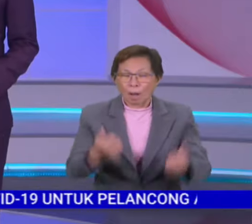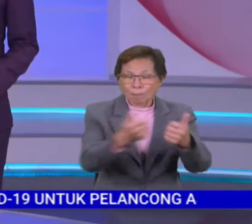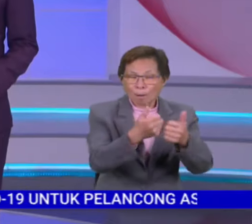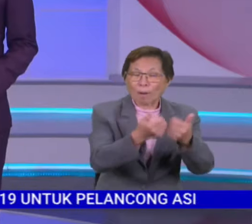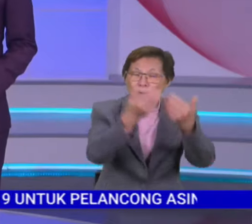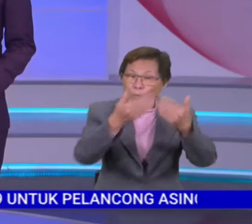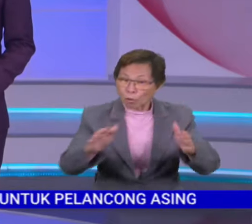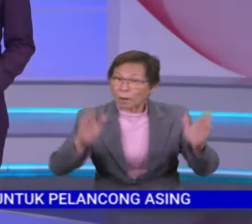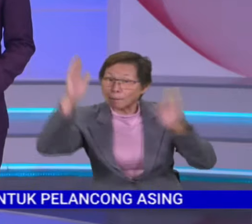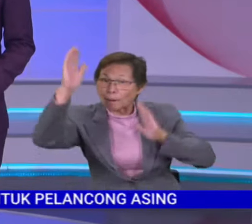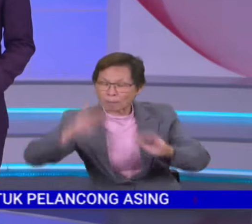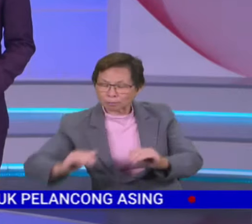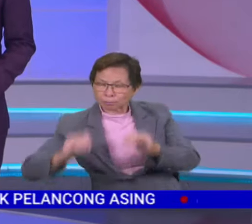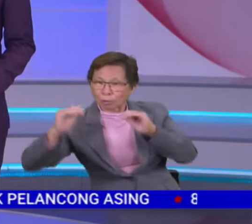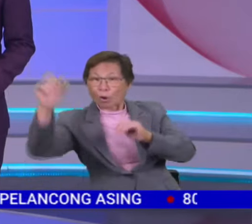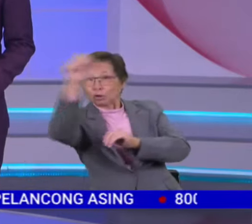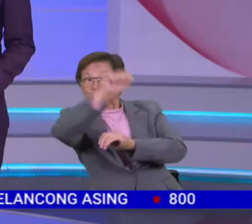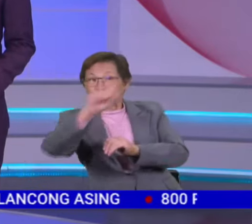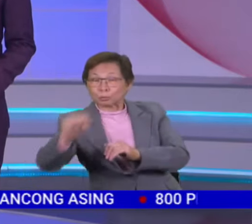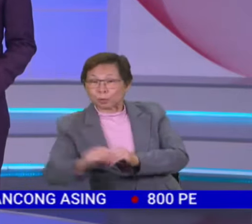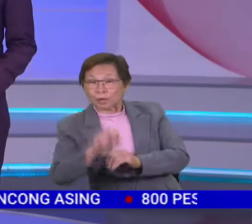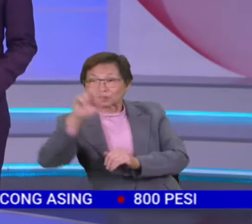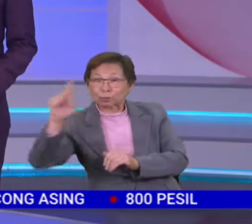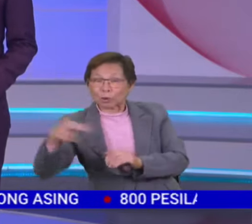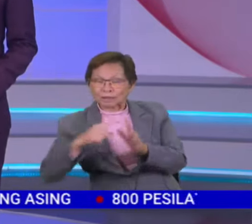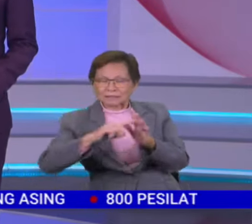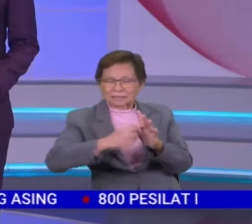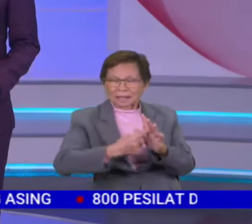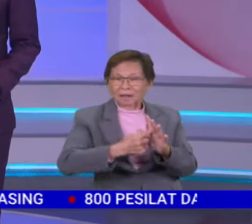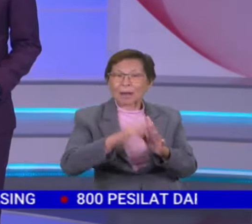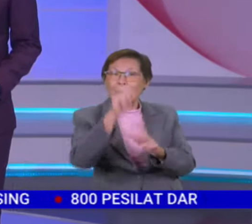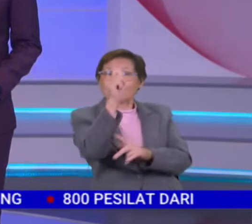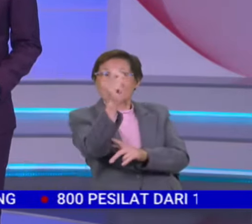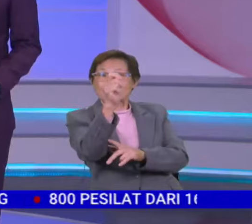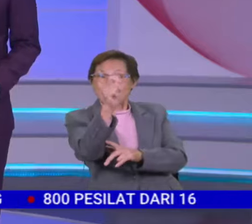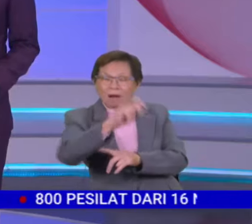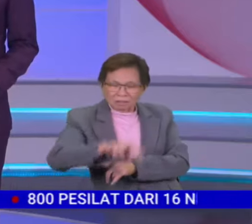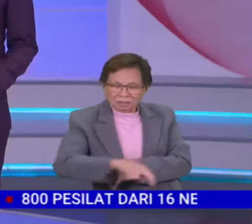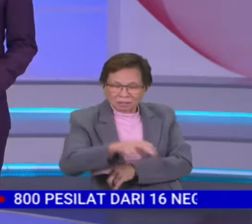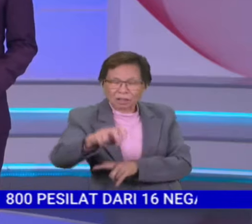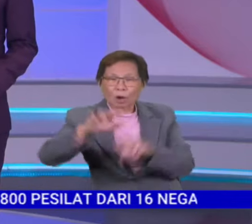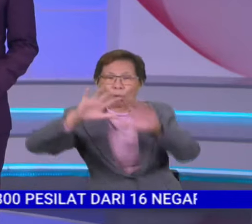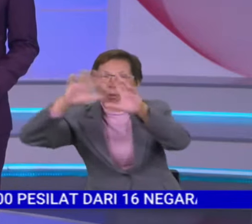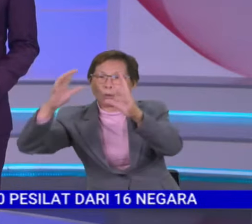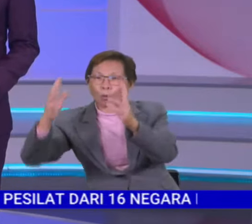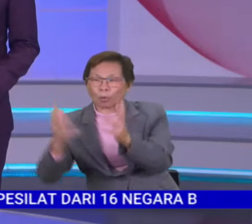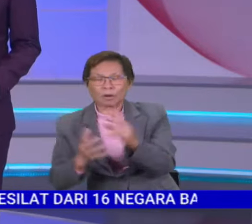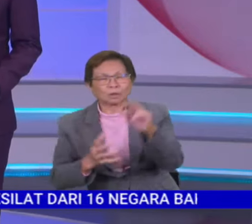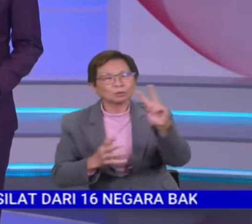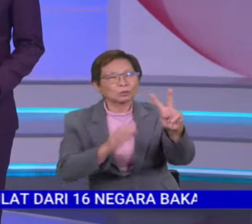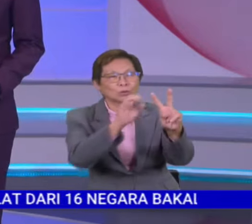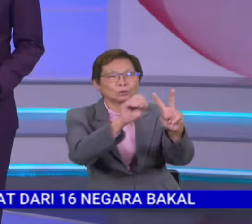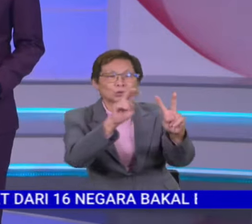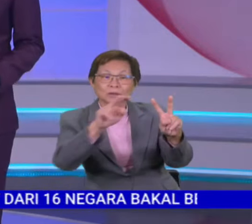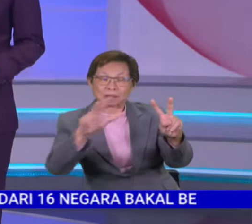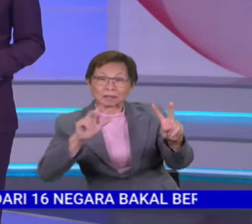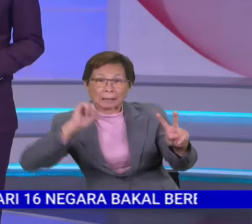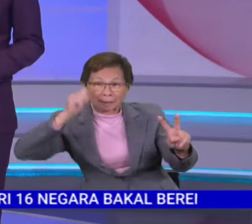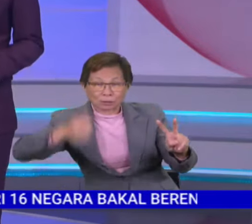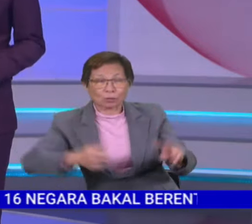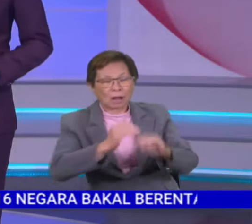Kejohanan Terbuka Malaysia bertaraf Super 1000 bakal membuka tirai arena badminton jelajah dunia musim 2023 esok.